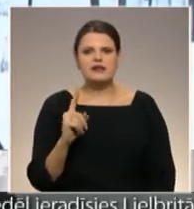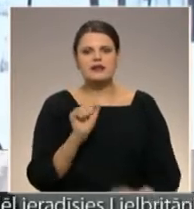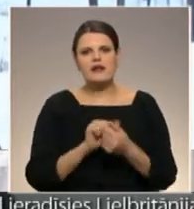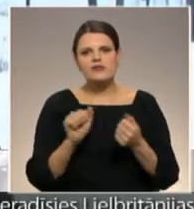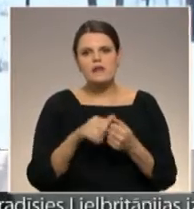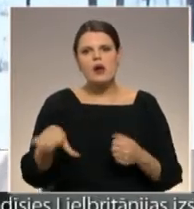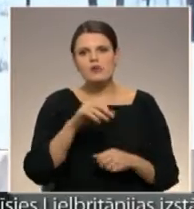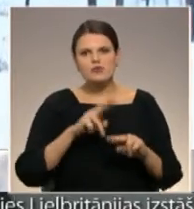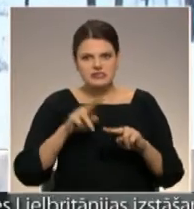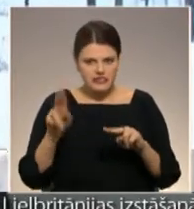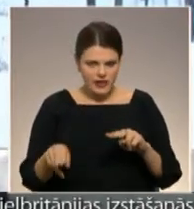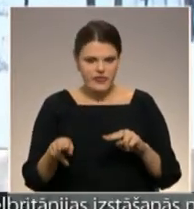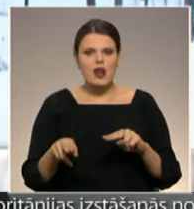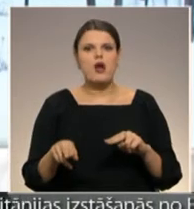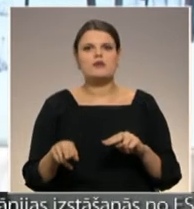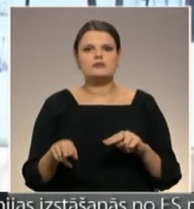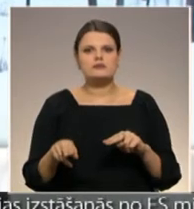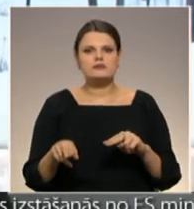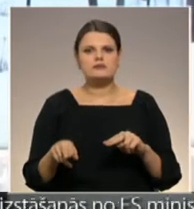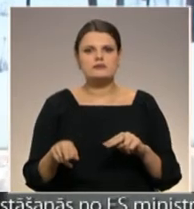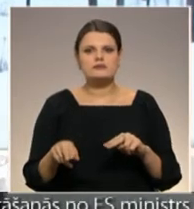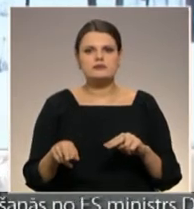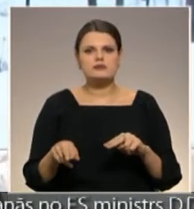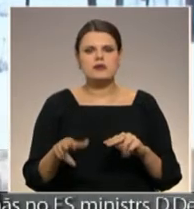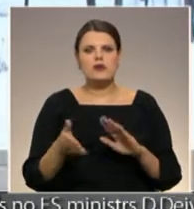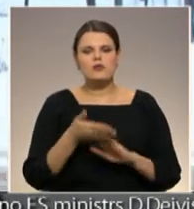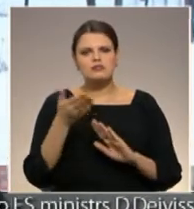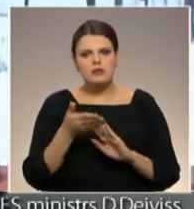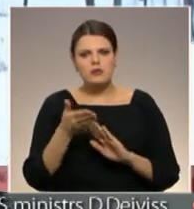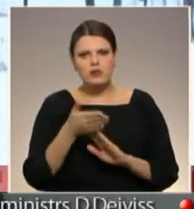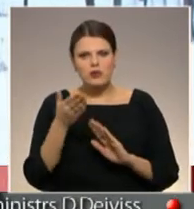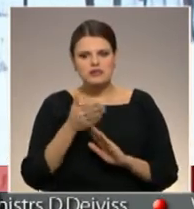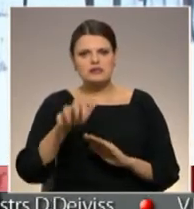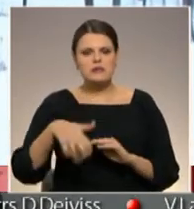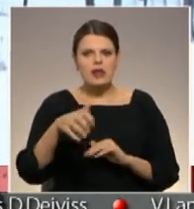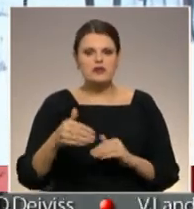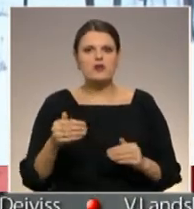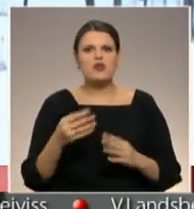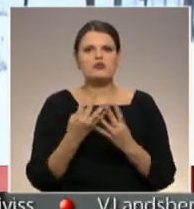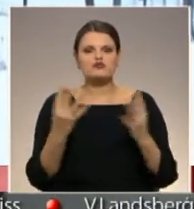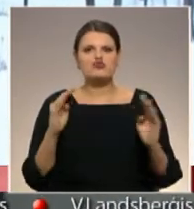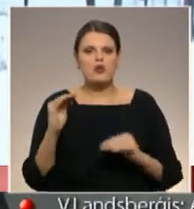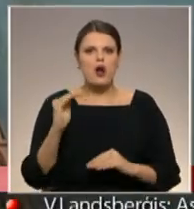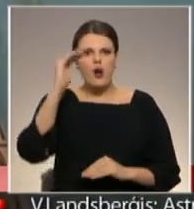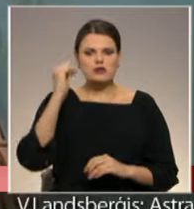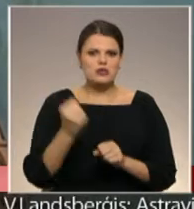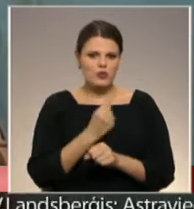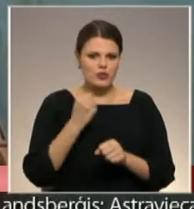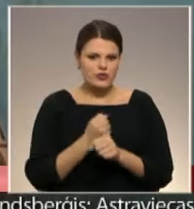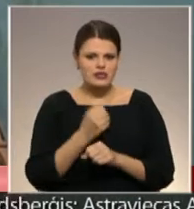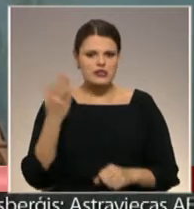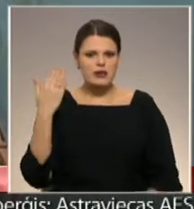daba mums atļaus, dezobedri uzlabosim un augstāku žogu taisēsim.